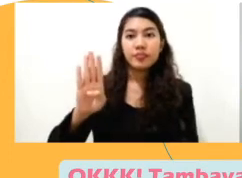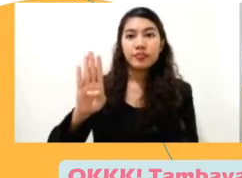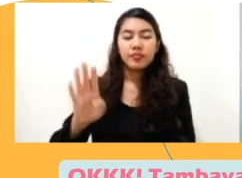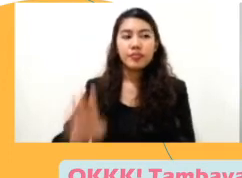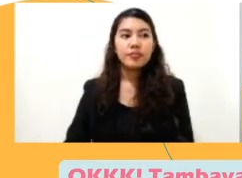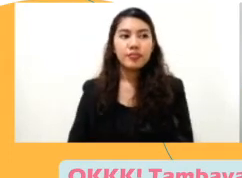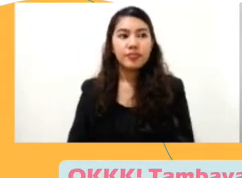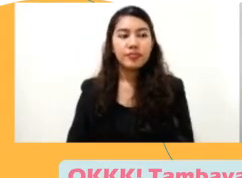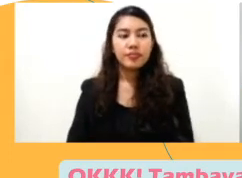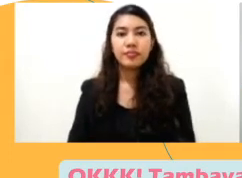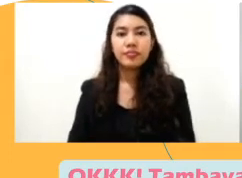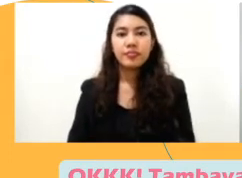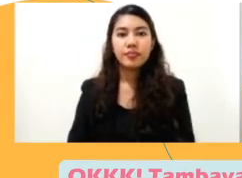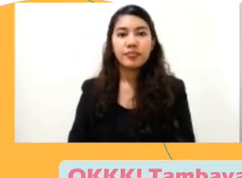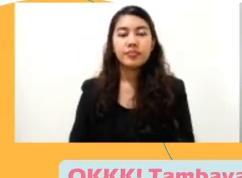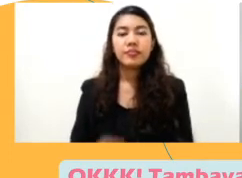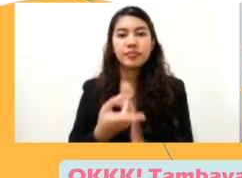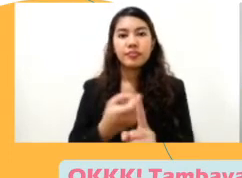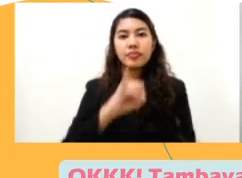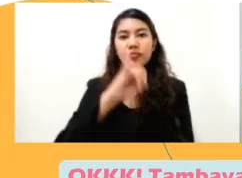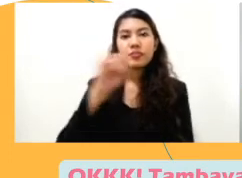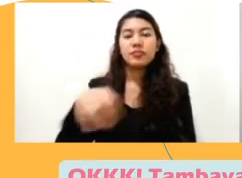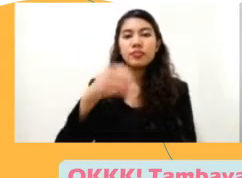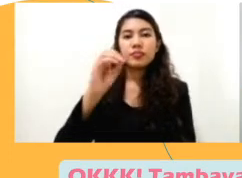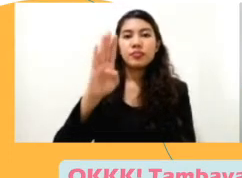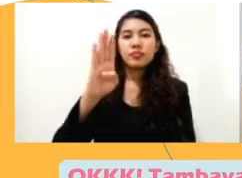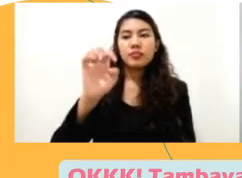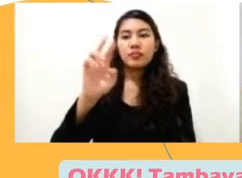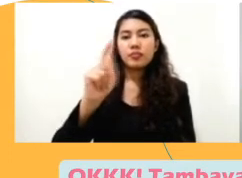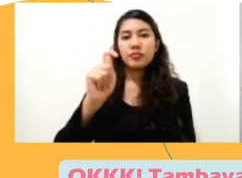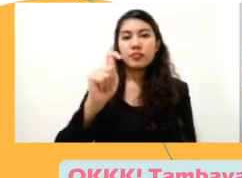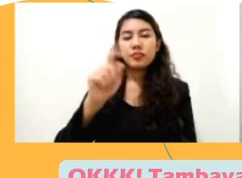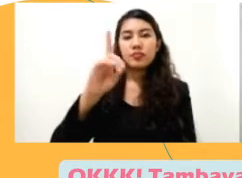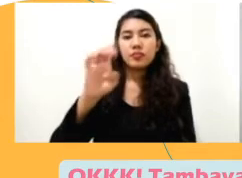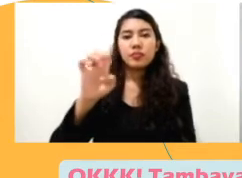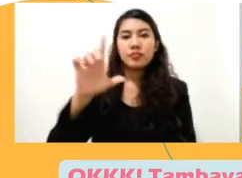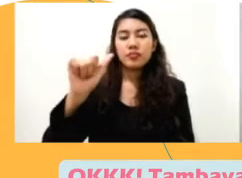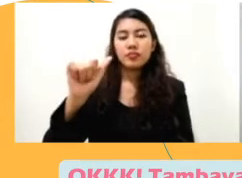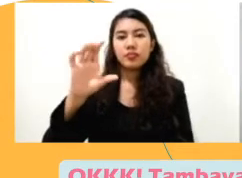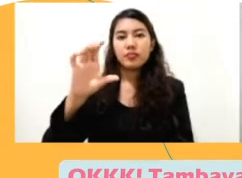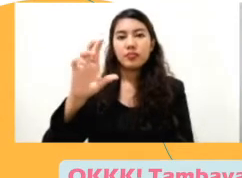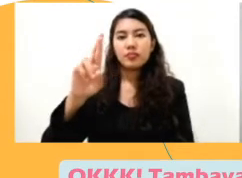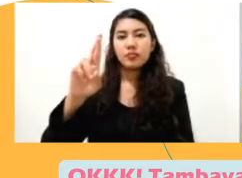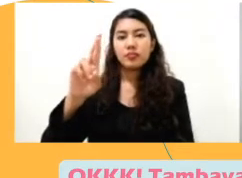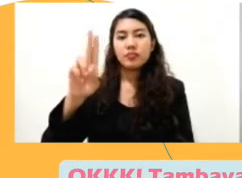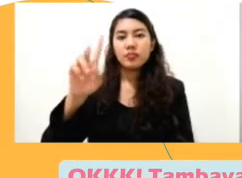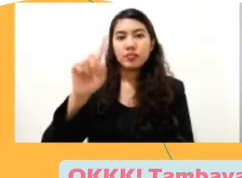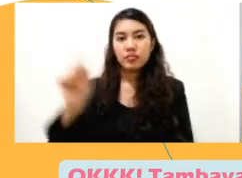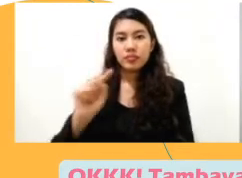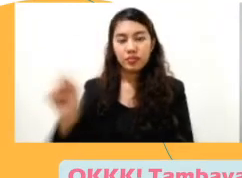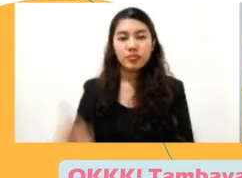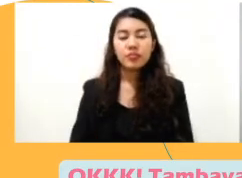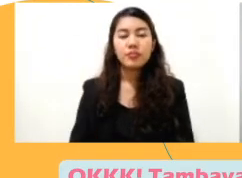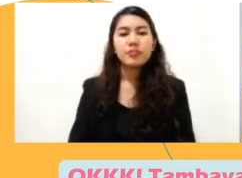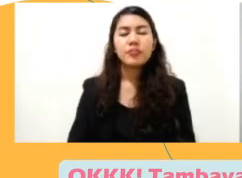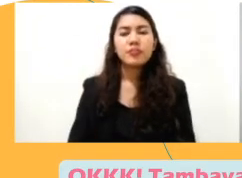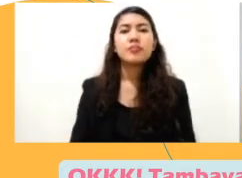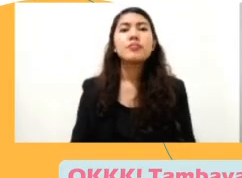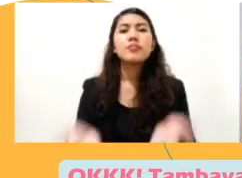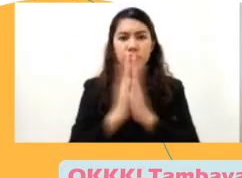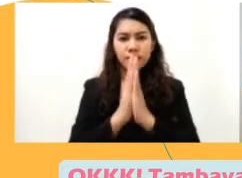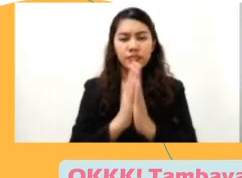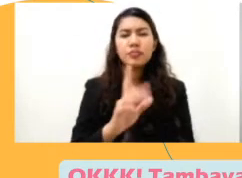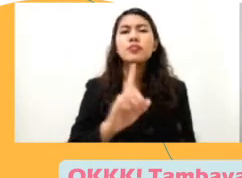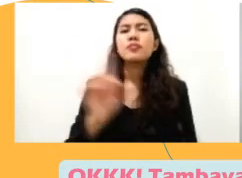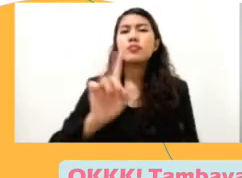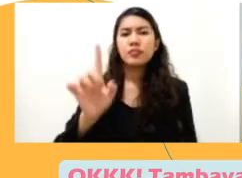live. Mula kay Jobert de la Cruz Pilas, a double L, so Pilas. Ano po ang kahalagahan